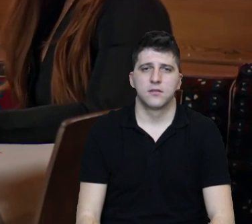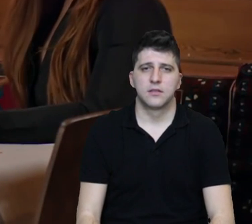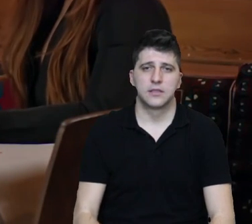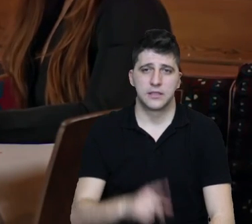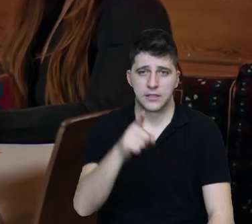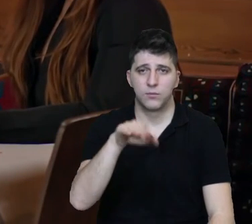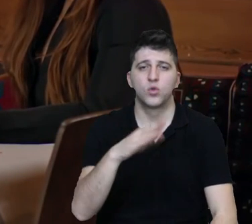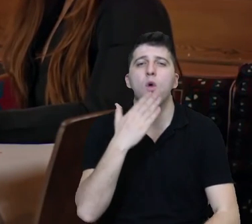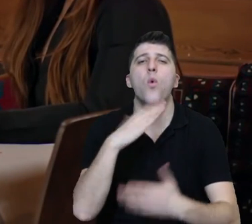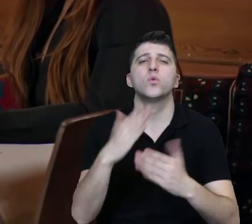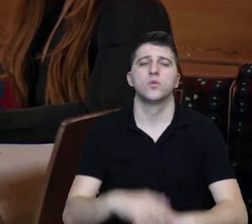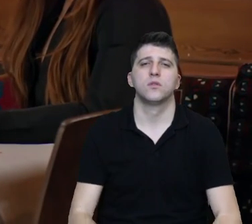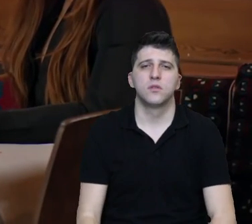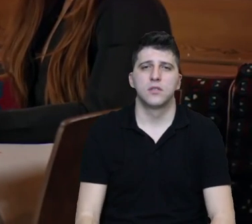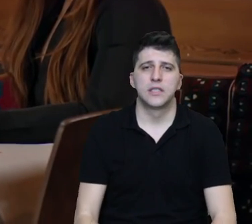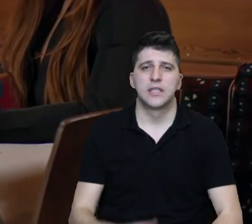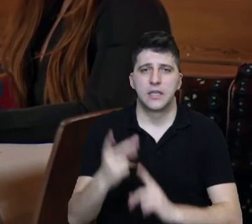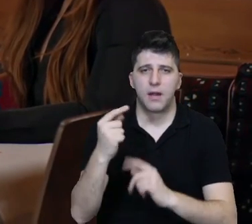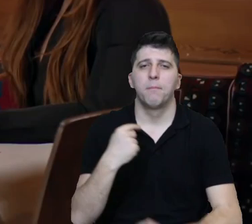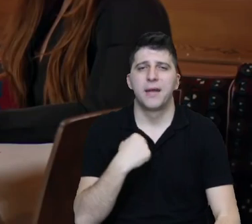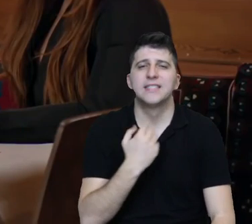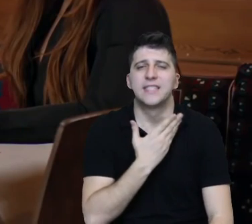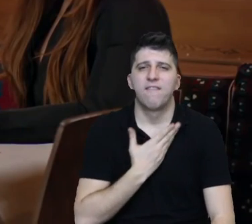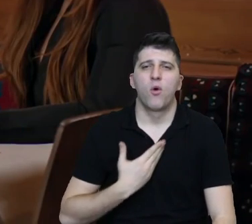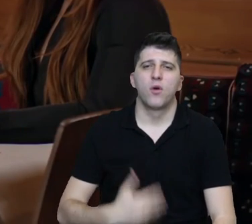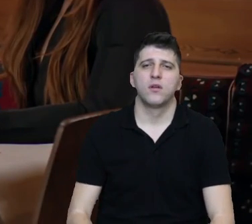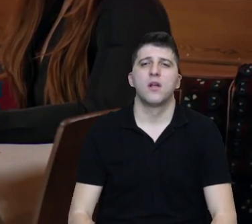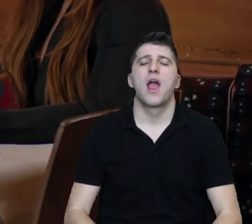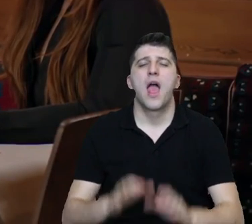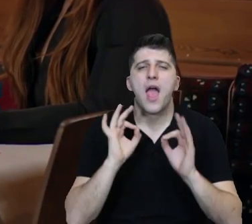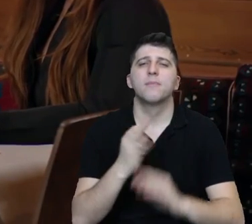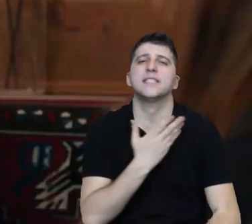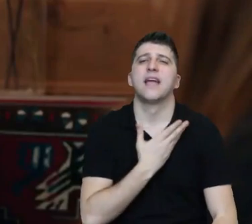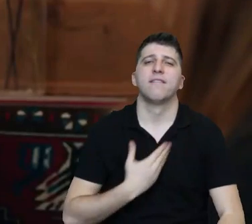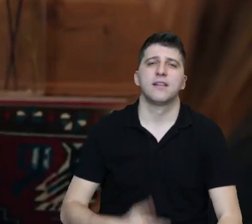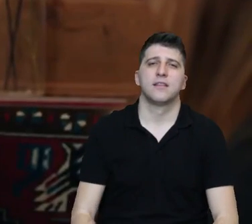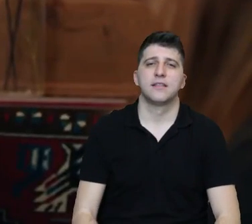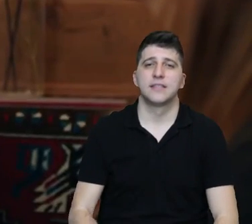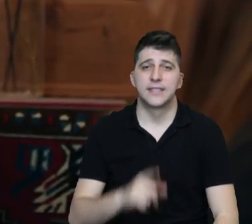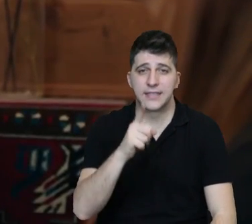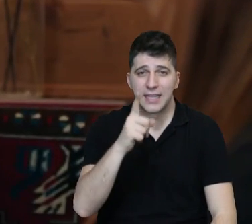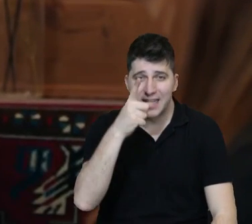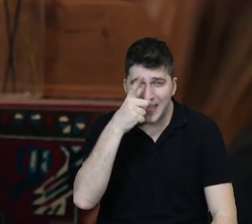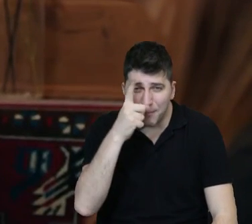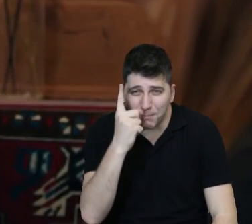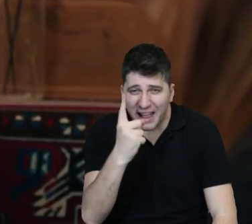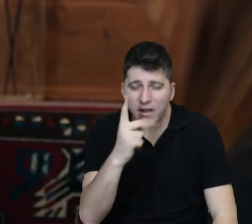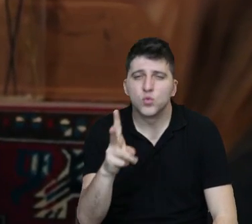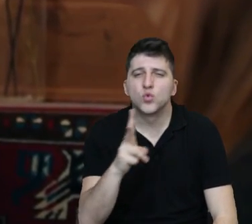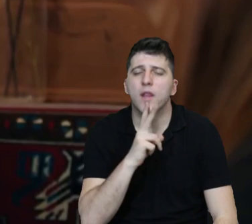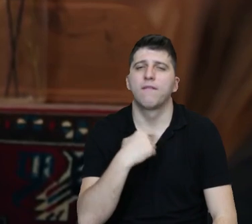Sen burada yoktun. İbrahim beni seviyor. Ve hep sevdi. Seni ilk ve son kez